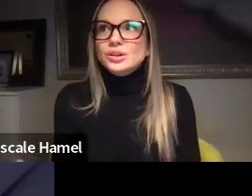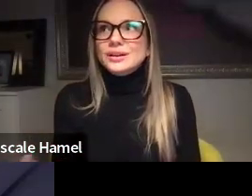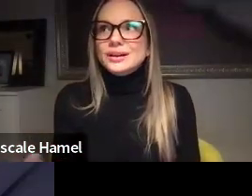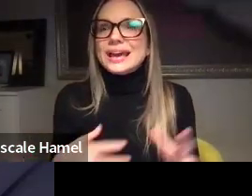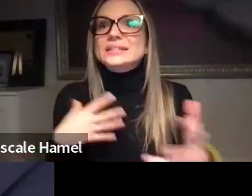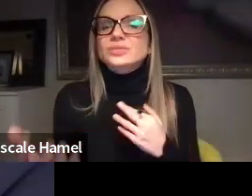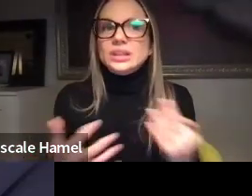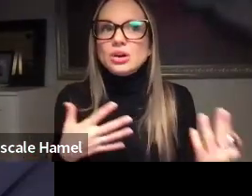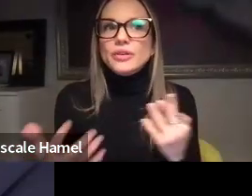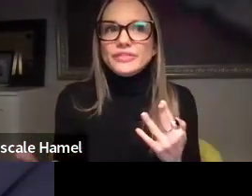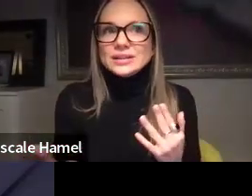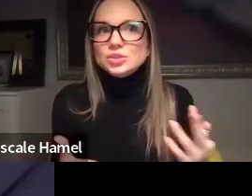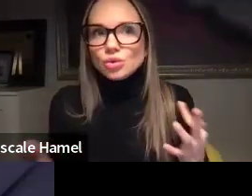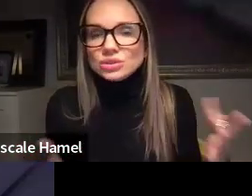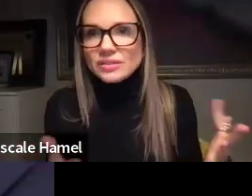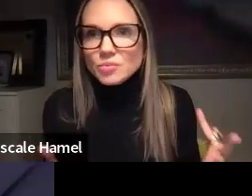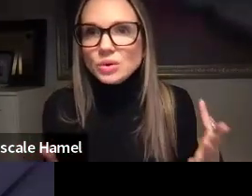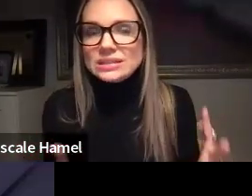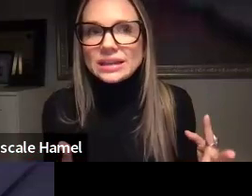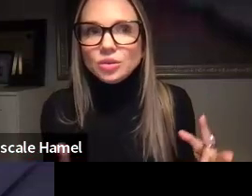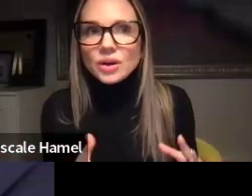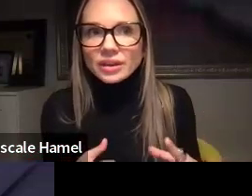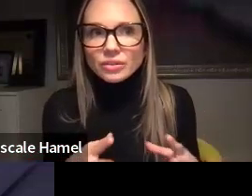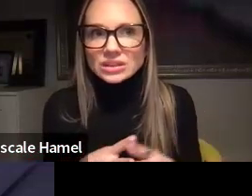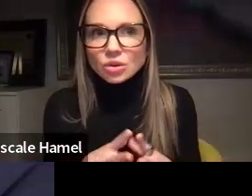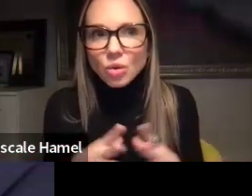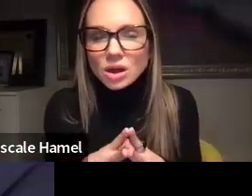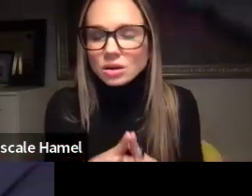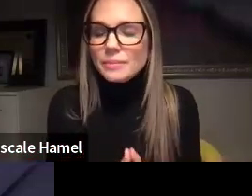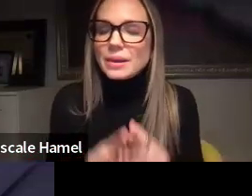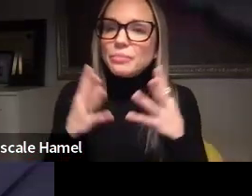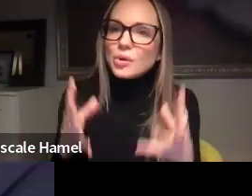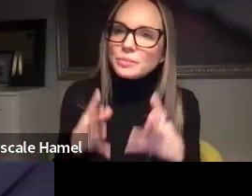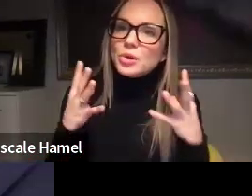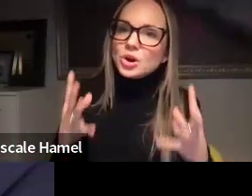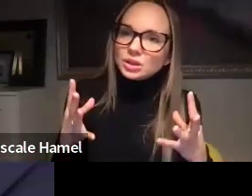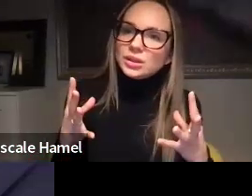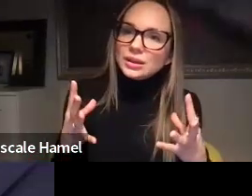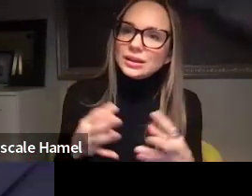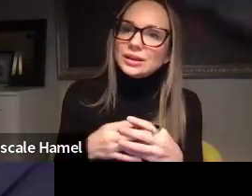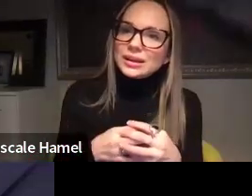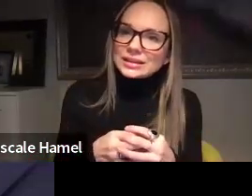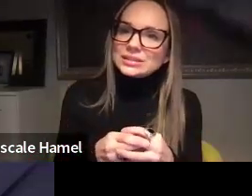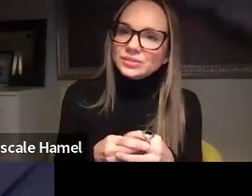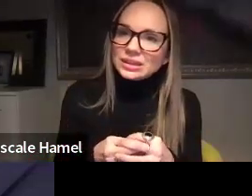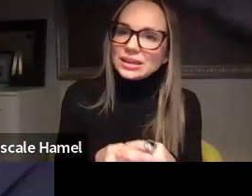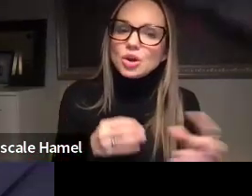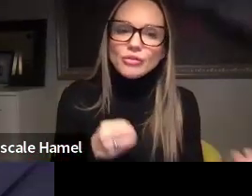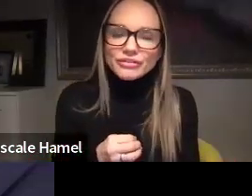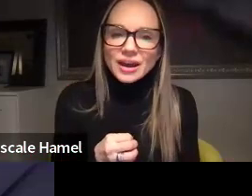importe l'activité qu'on va faire, c'est sûr qu'on s'en va pas au glissade d'eau avec un veston noir, là, mais peu importe